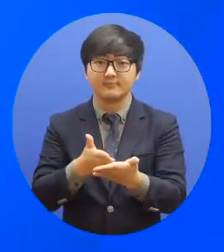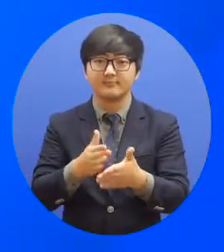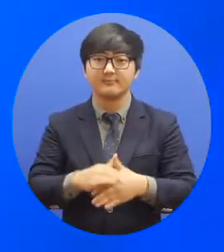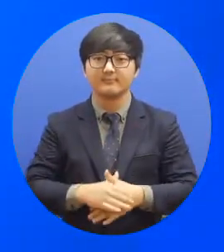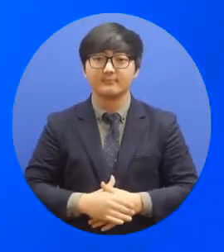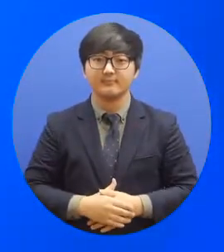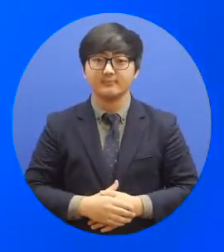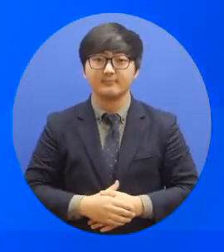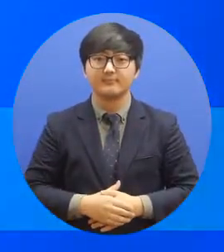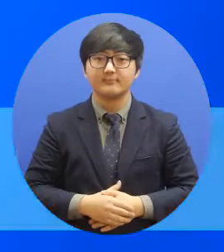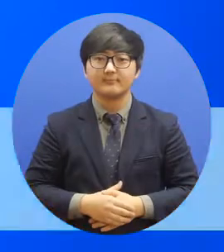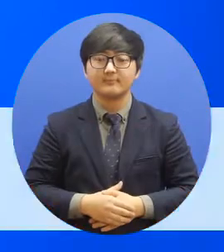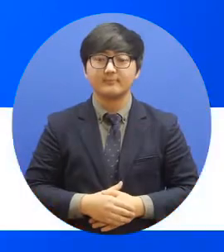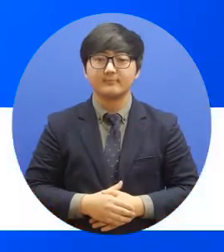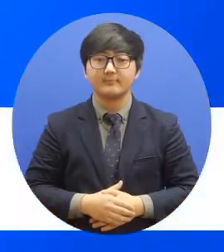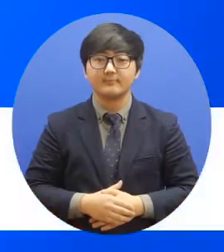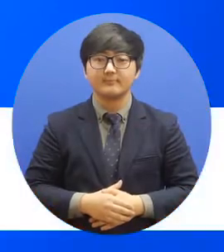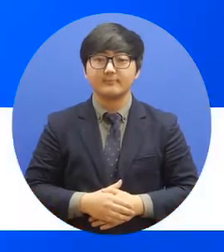공주뉴스입니다.